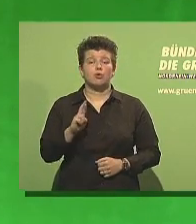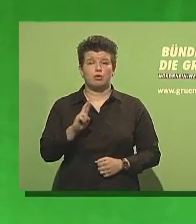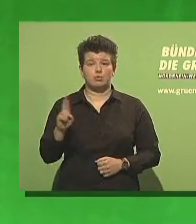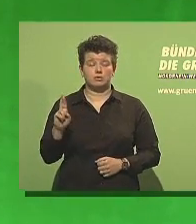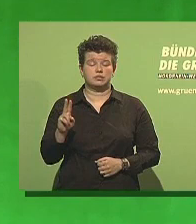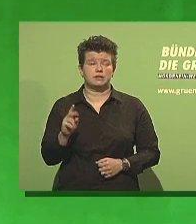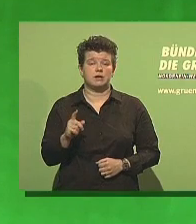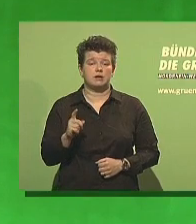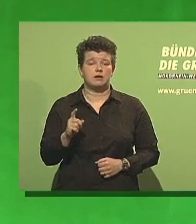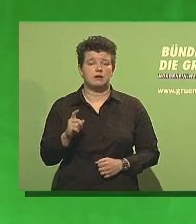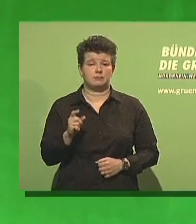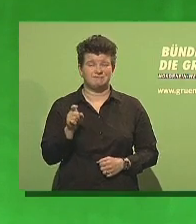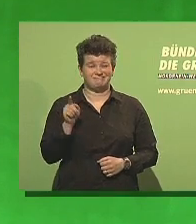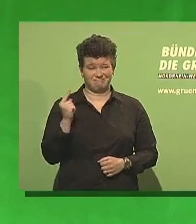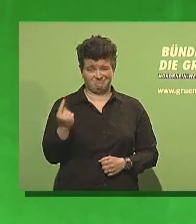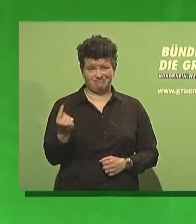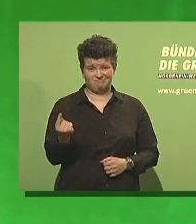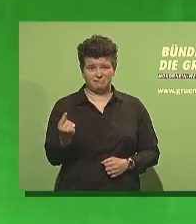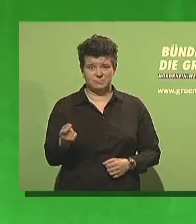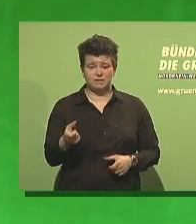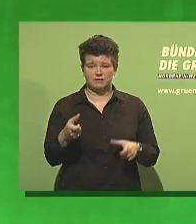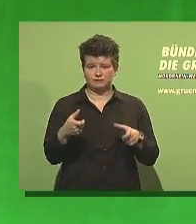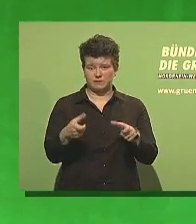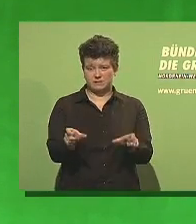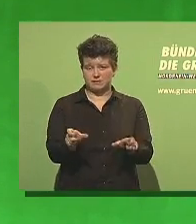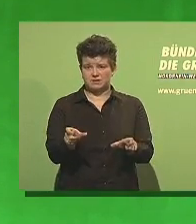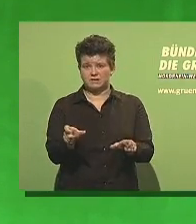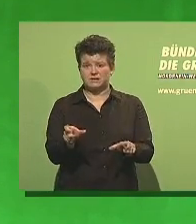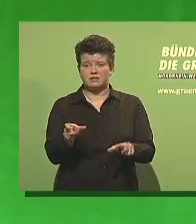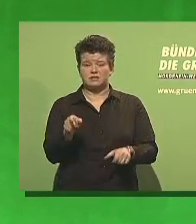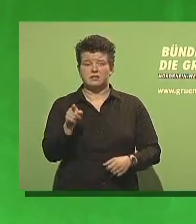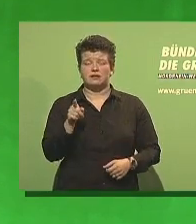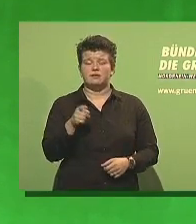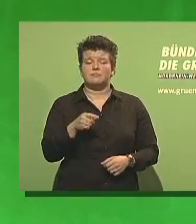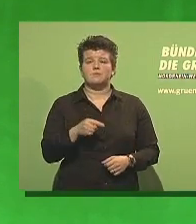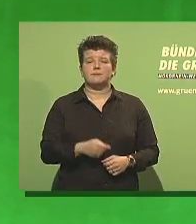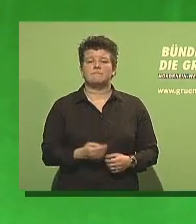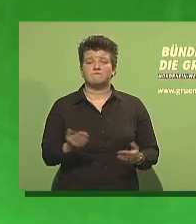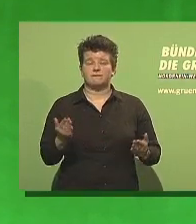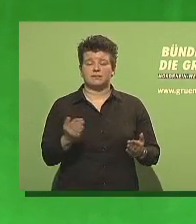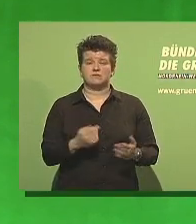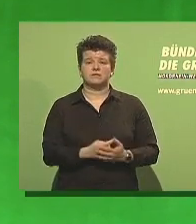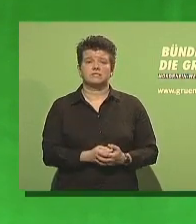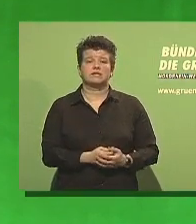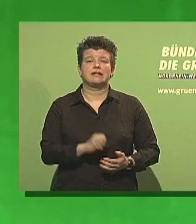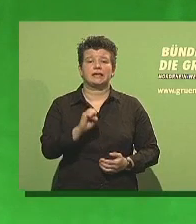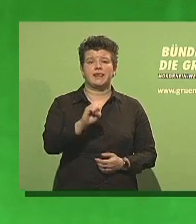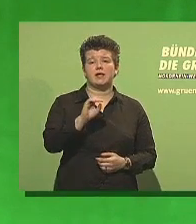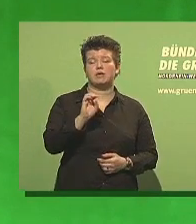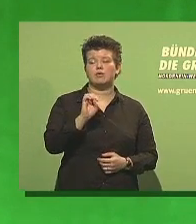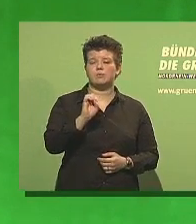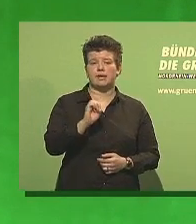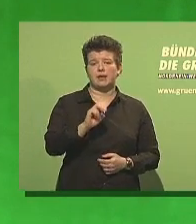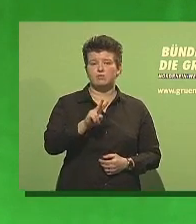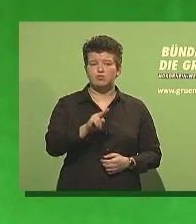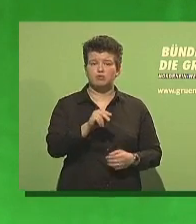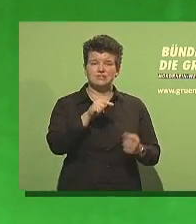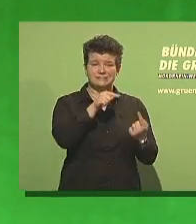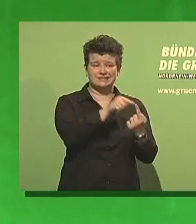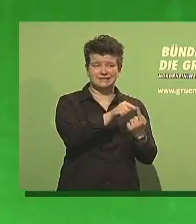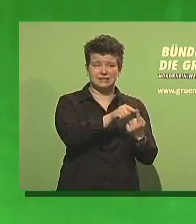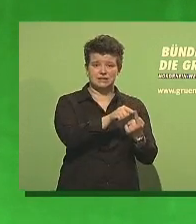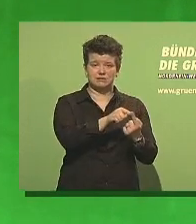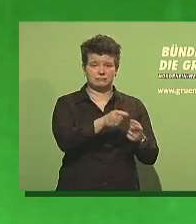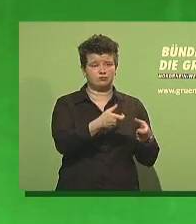dass Deutschland dort wenigstens die in Bali versprochenen EU-Ziele bei der Emissionssenkung